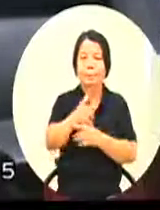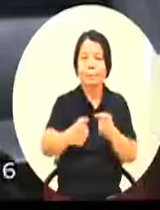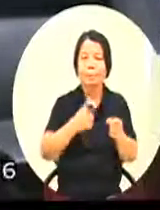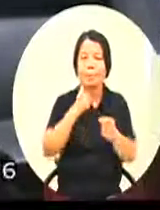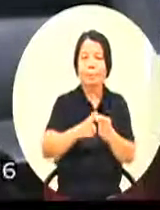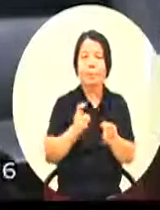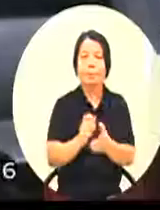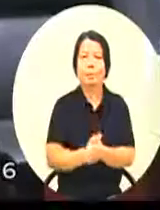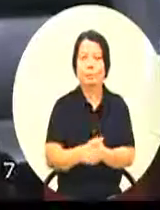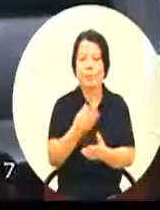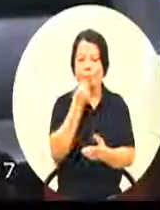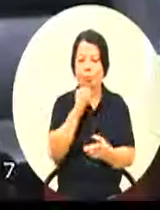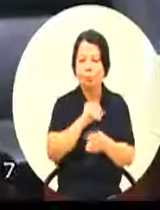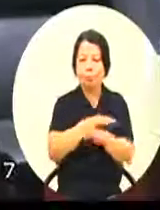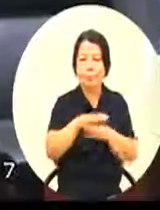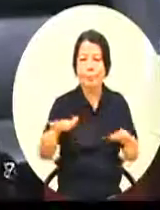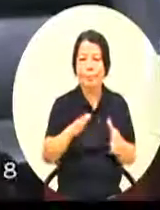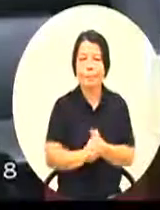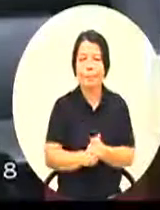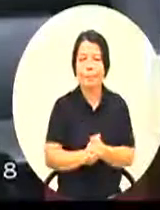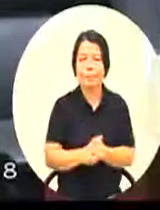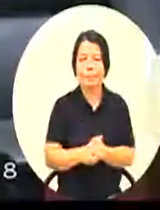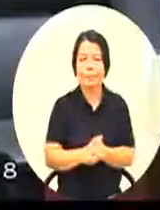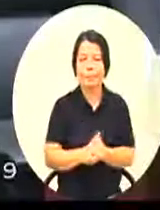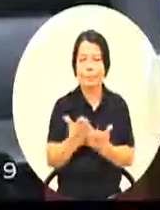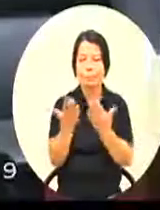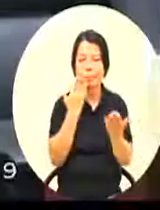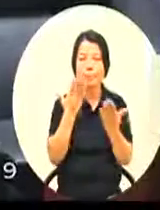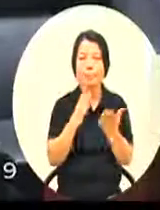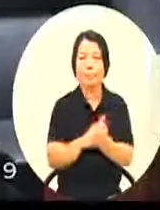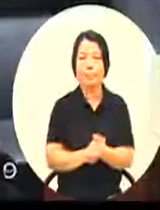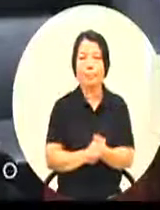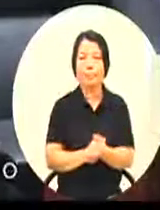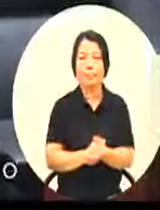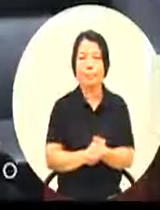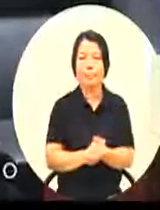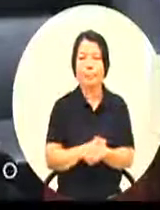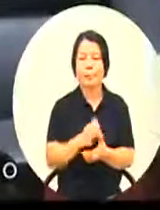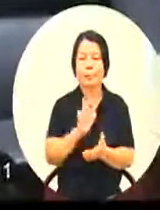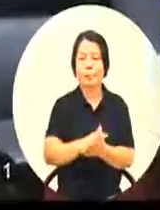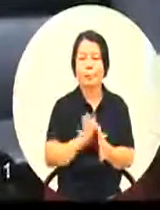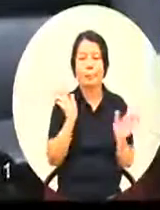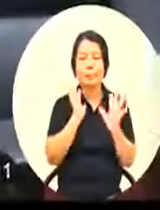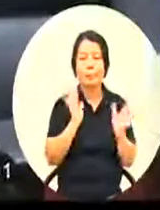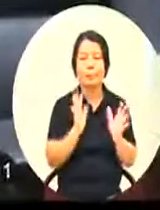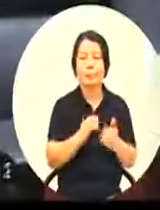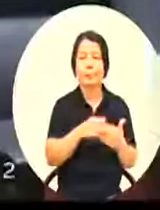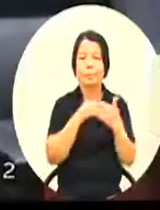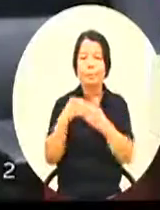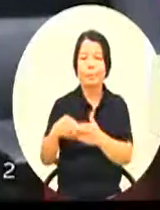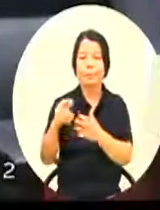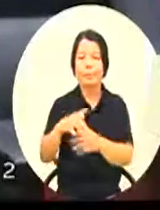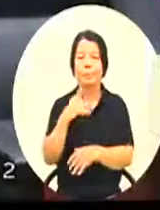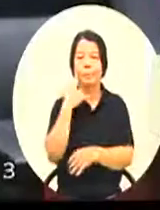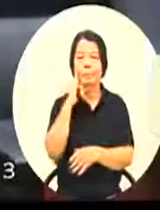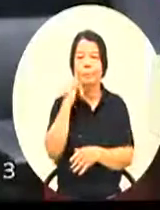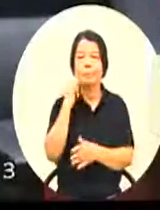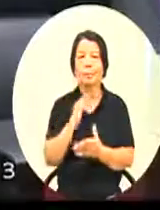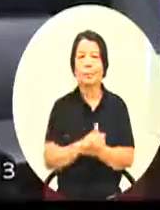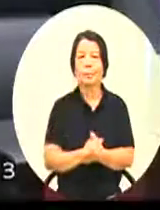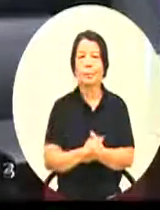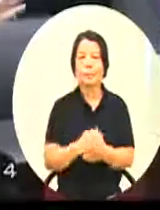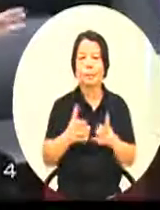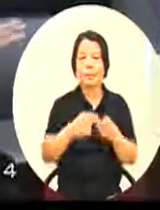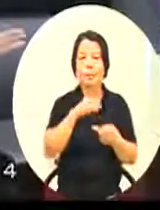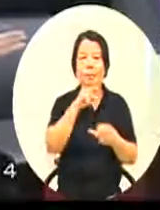会在食安里面，我们看得到这些的孩子，他将会带领我们这些家长，哦，跟